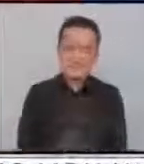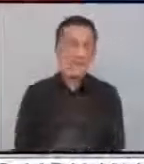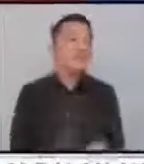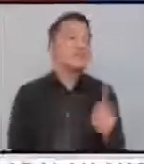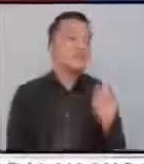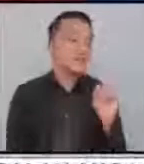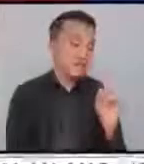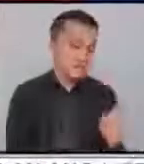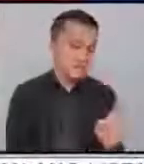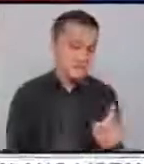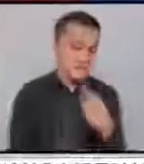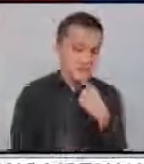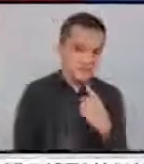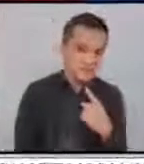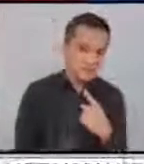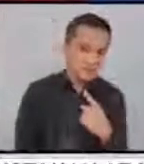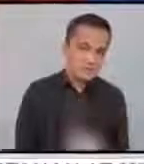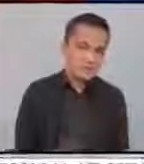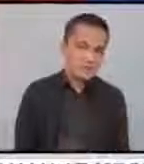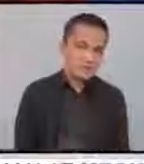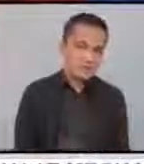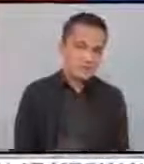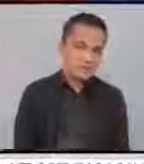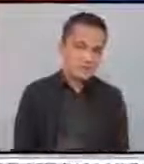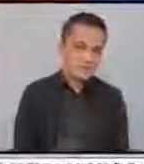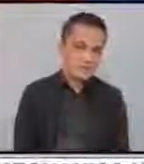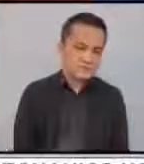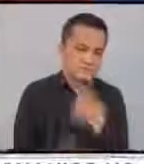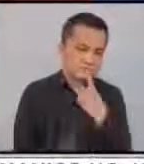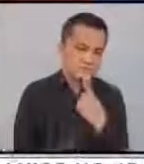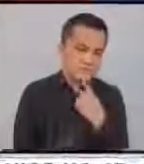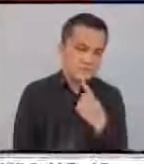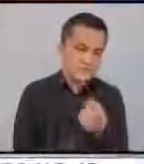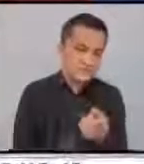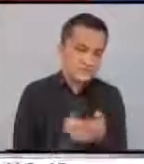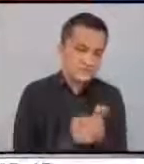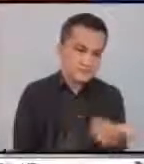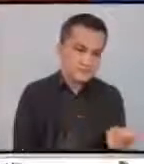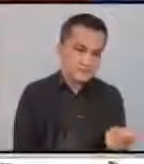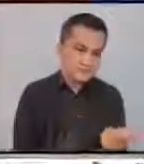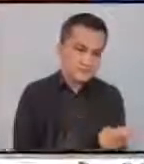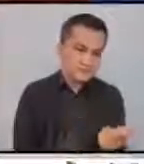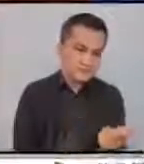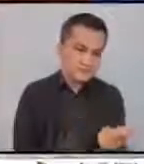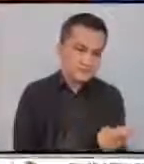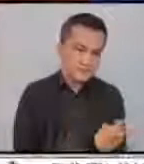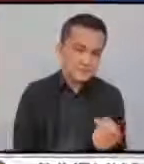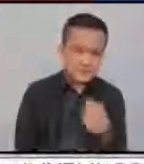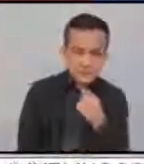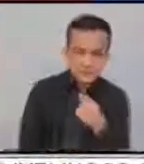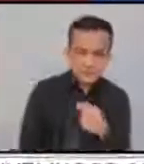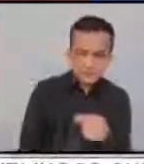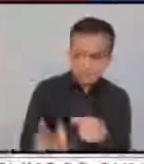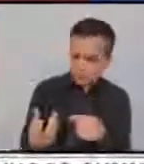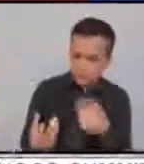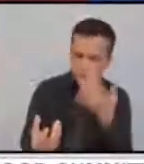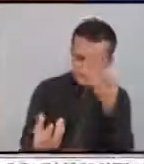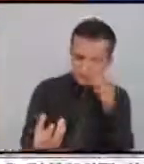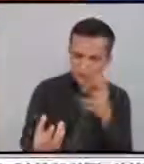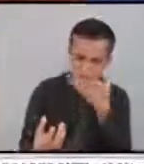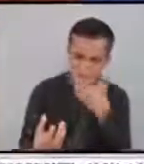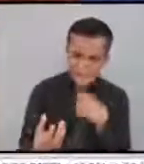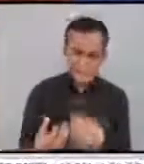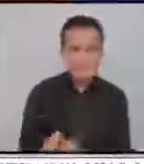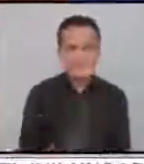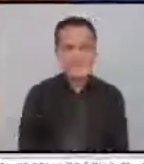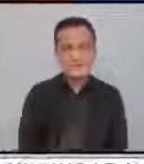na vent. Na vent. Ito, ano? Yes, coffee mocha. Ano to? Ice coffee mocha. Ah, okay. Akala ko gravel and sand.